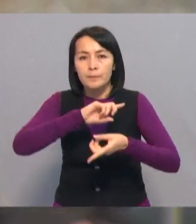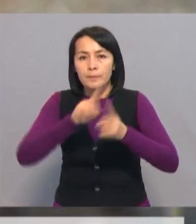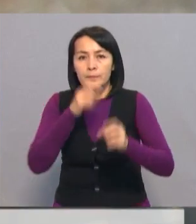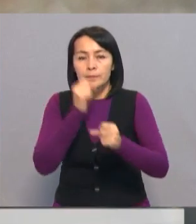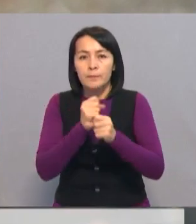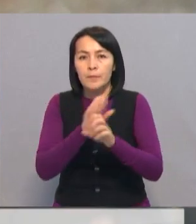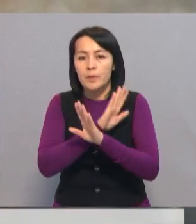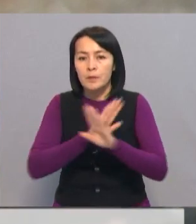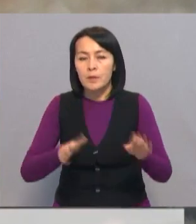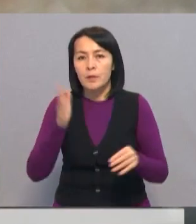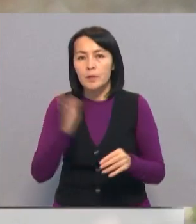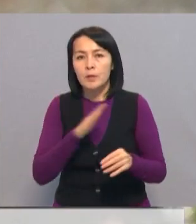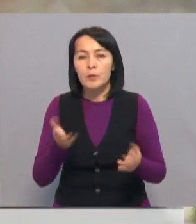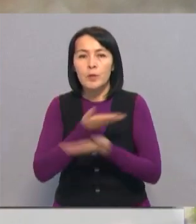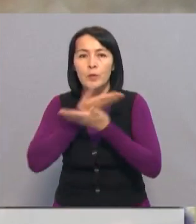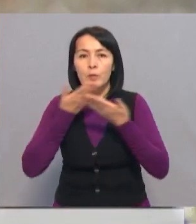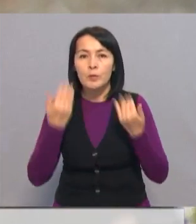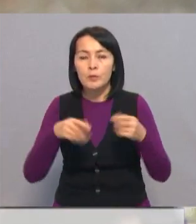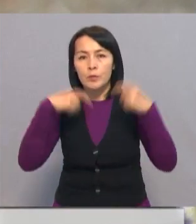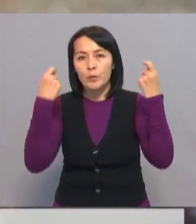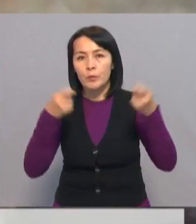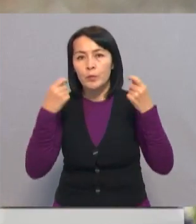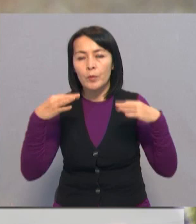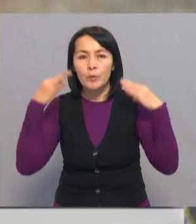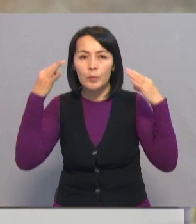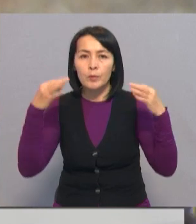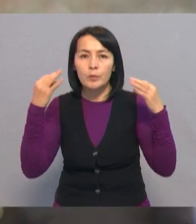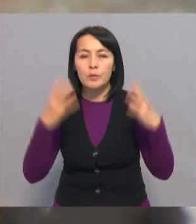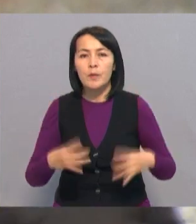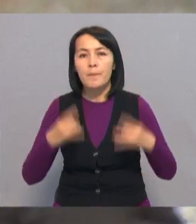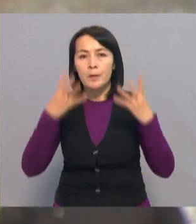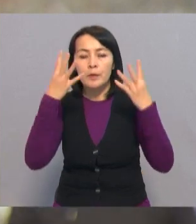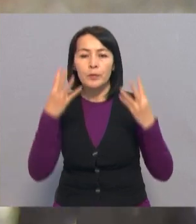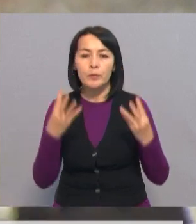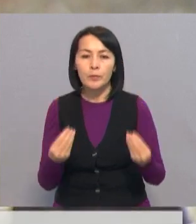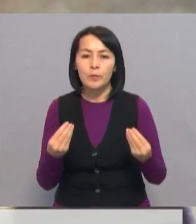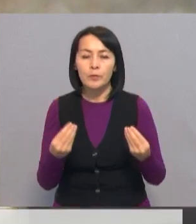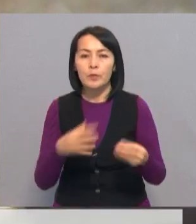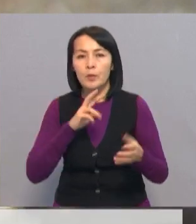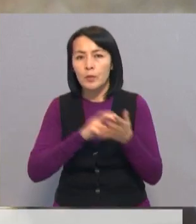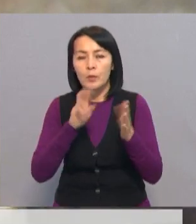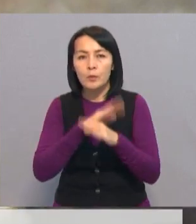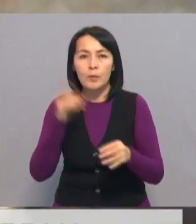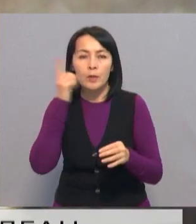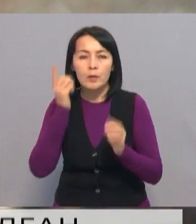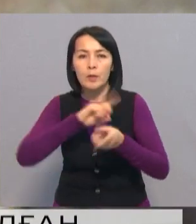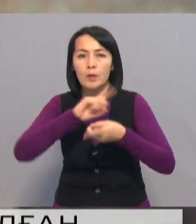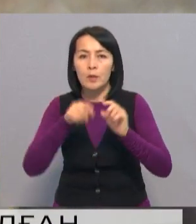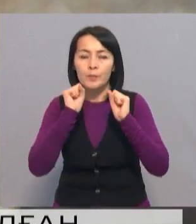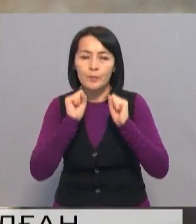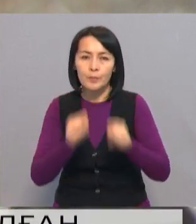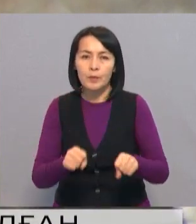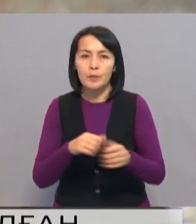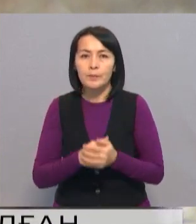жасауға ешқандай шектеу қойылмай, той жиын, туған күн сияқты мерекелік кештерде қорықпай мобильді аударым жасай